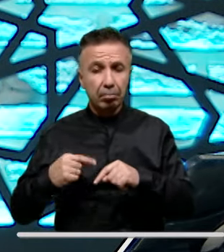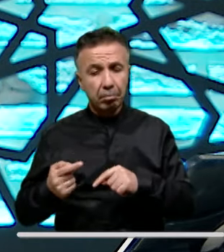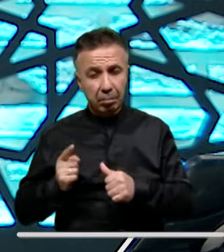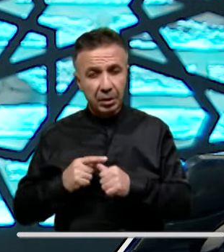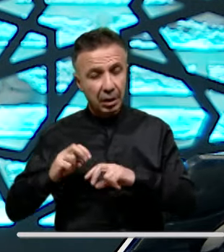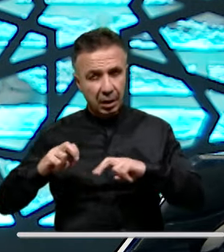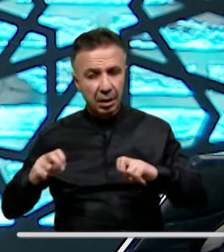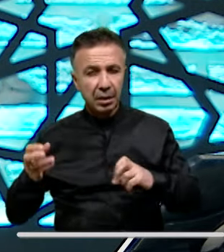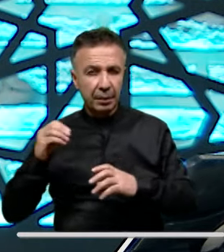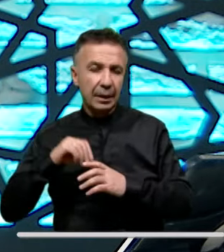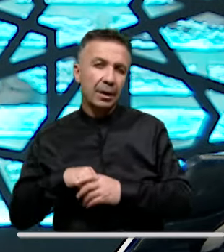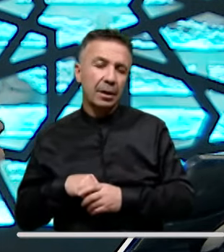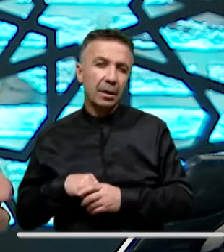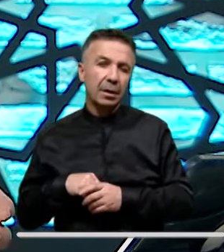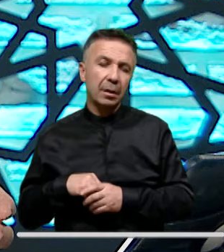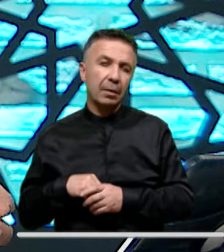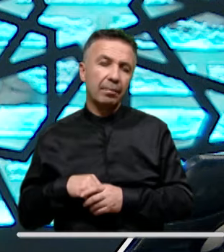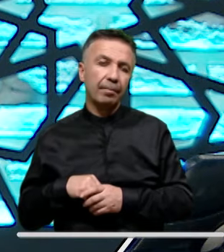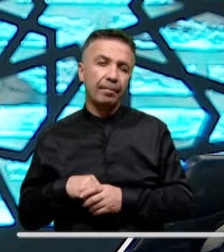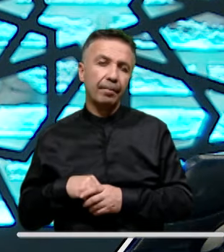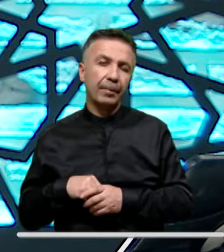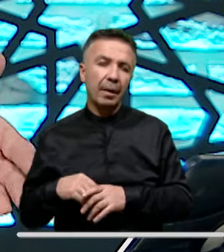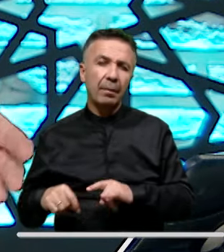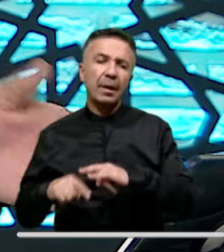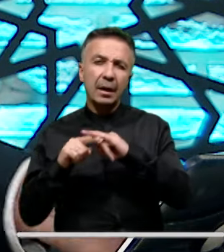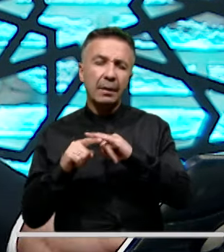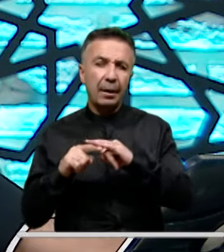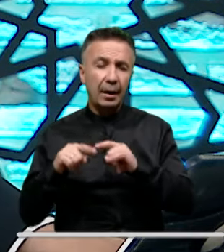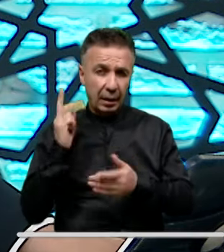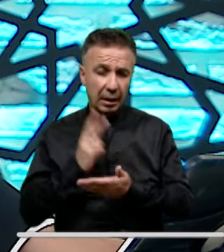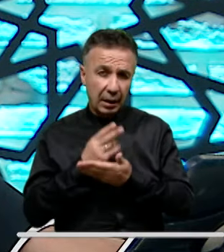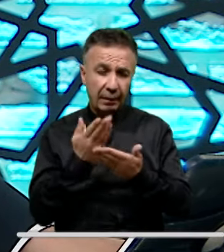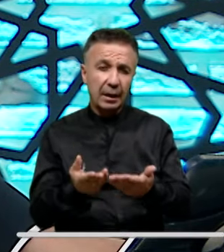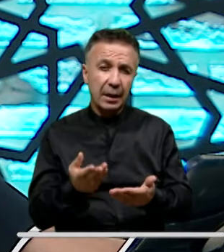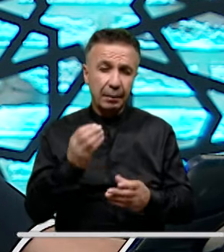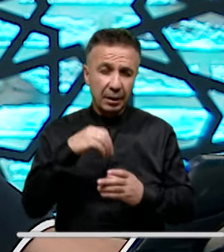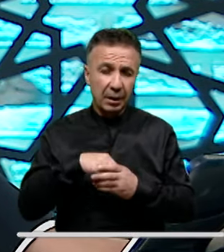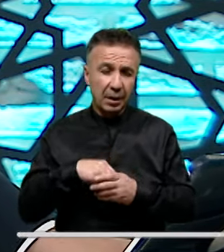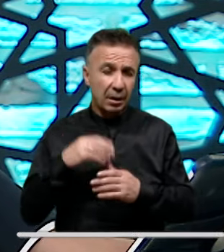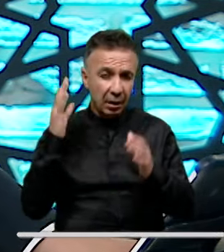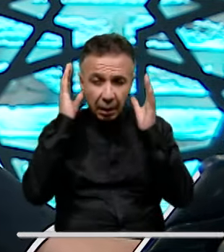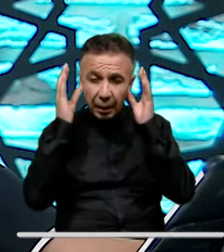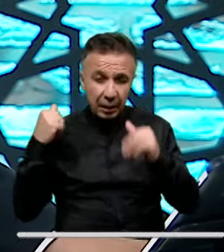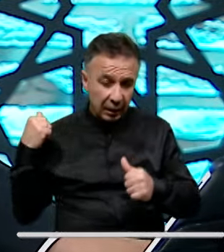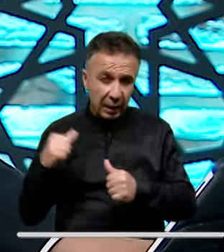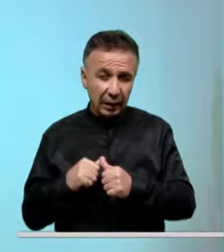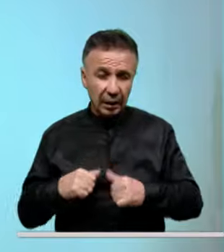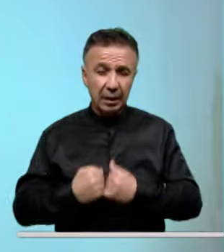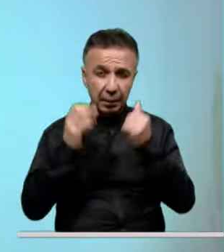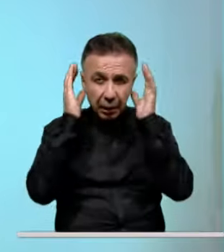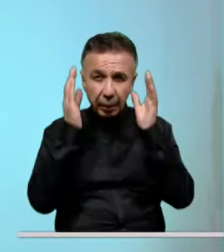için, bir varsayım üzerine bir kıble tayini yaptığımız için namazı tekrar kaza etmemize gerek var mıydı?